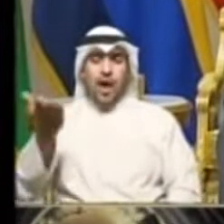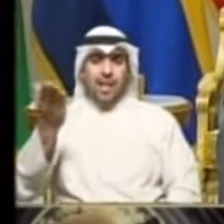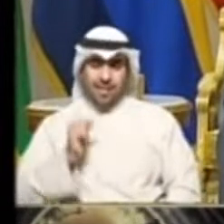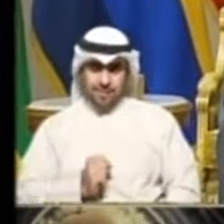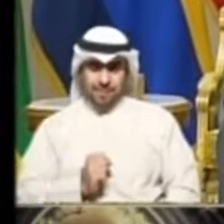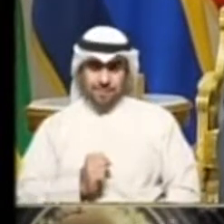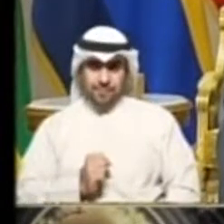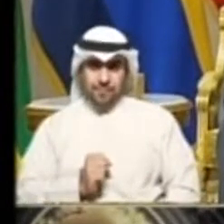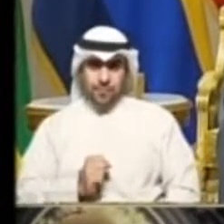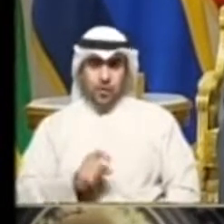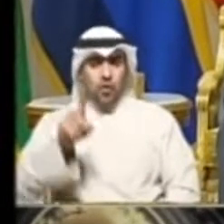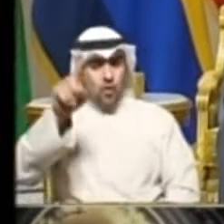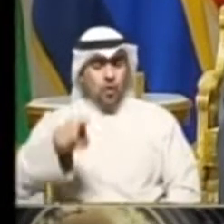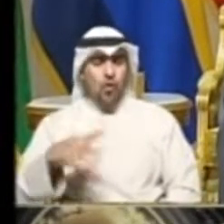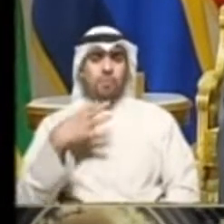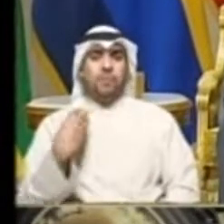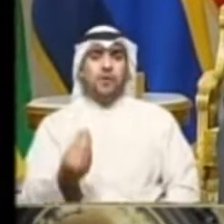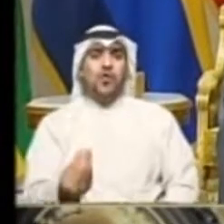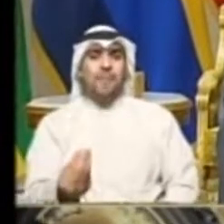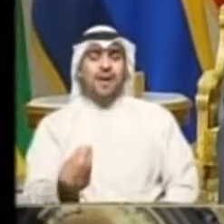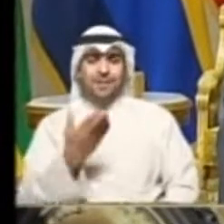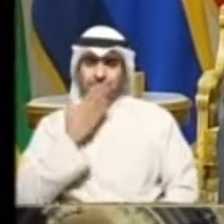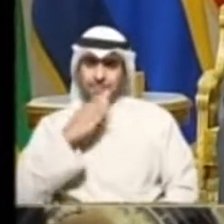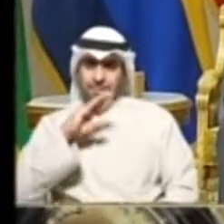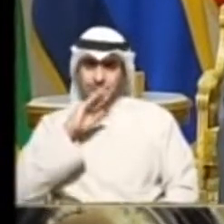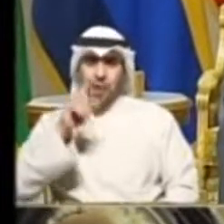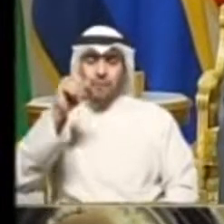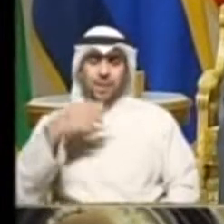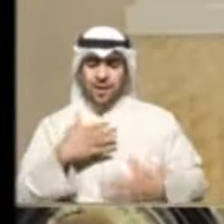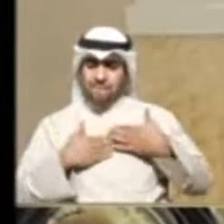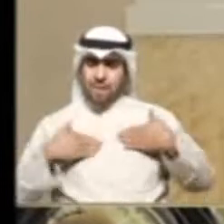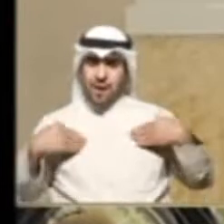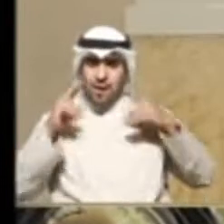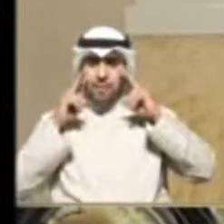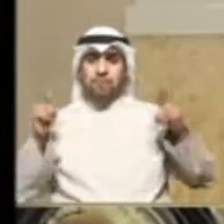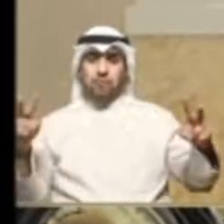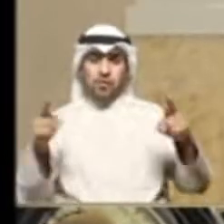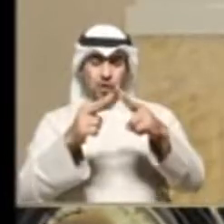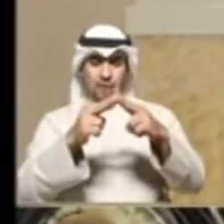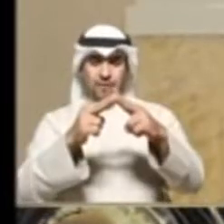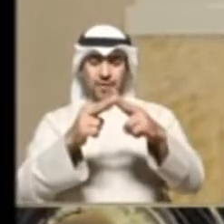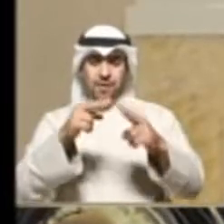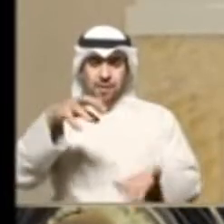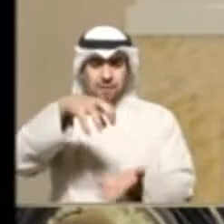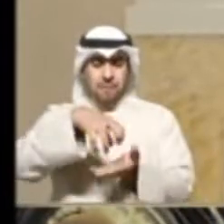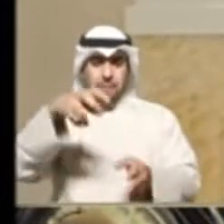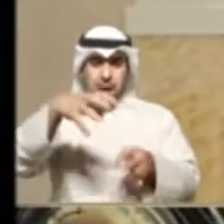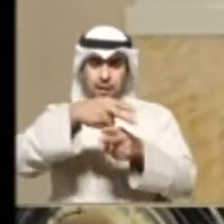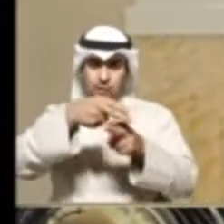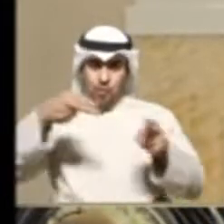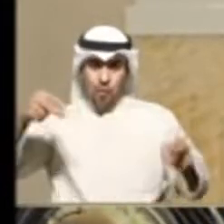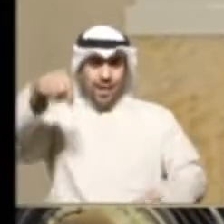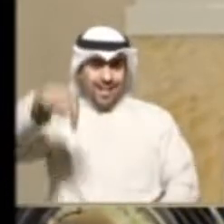أنه ليوم جميل أن نحظى بلقائكم وبلدنا العزيز يحتفل